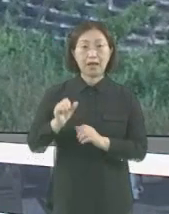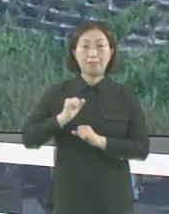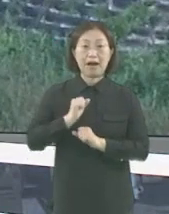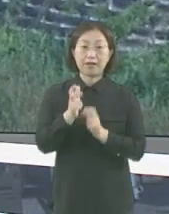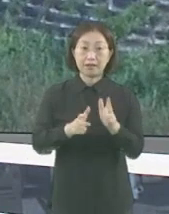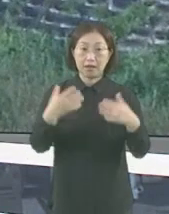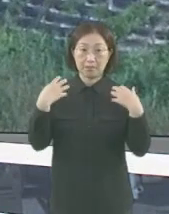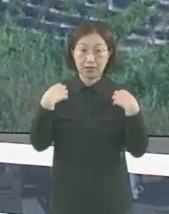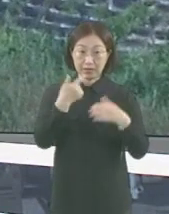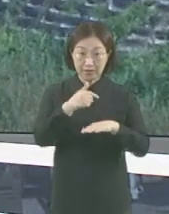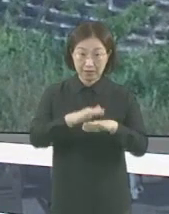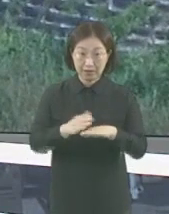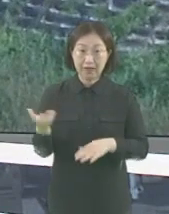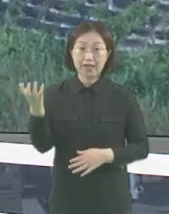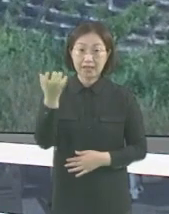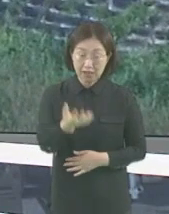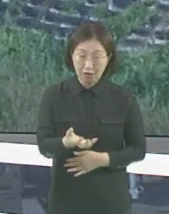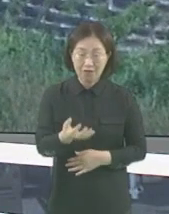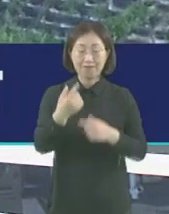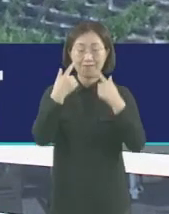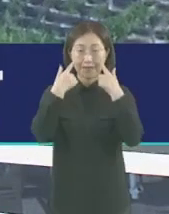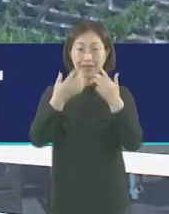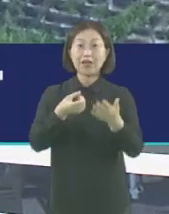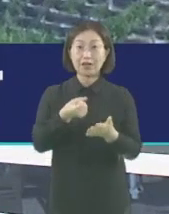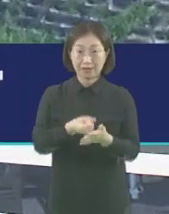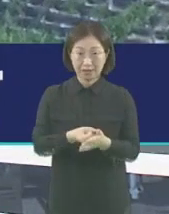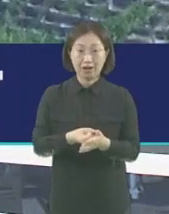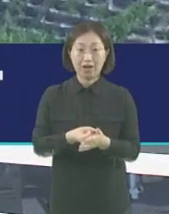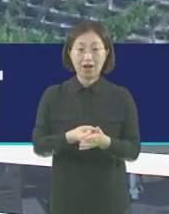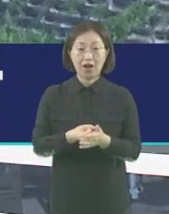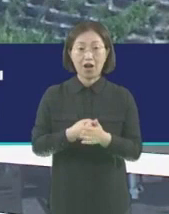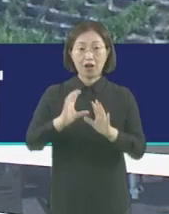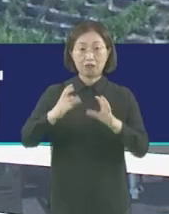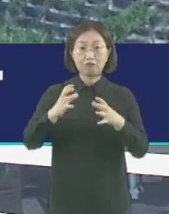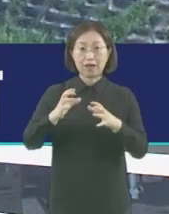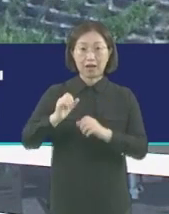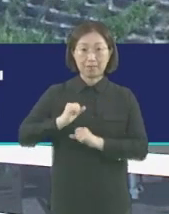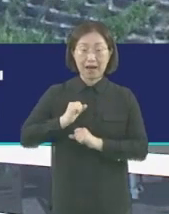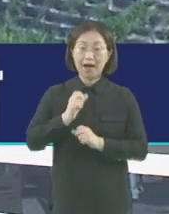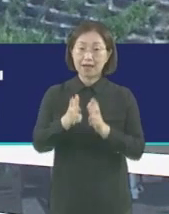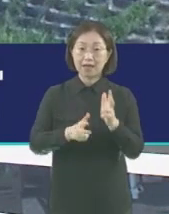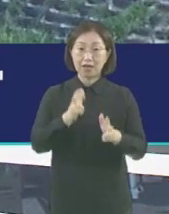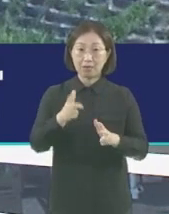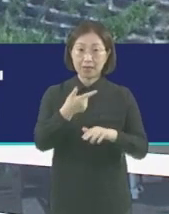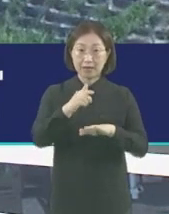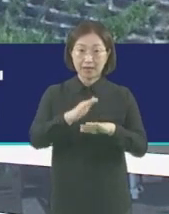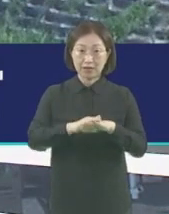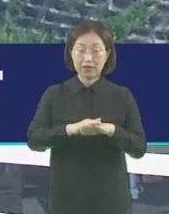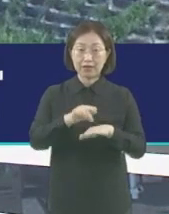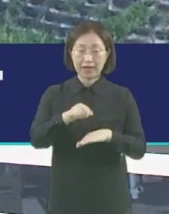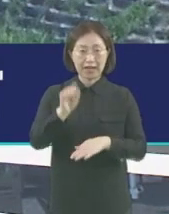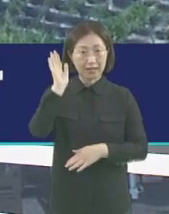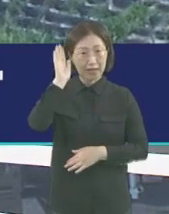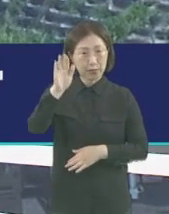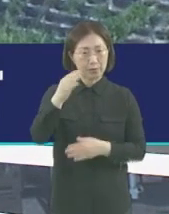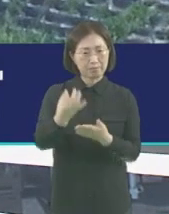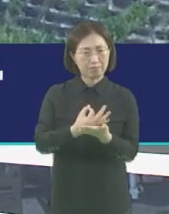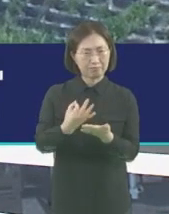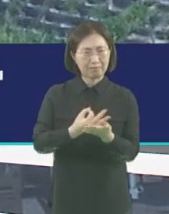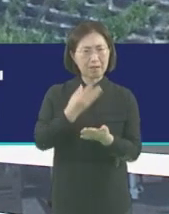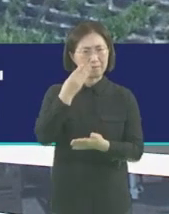방위산업청의 대전 이전이 사실상 확정되면서 국방산업이 대전의 새로운 미래 먹거리로 주목받고